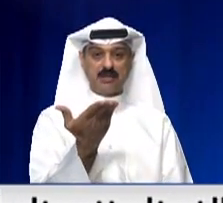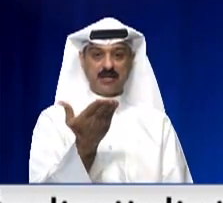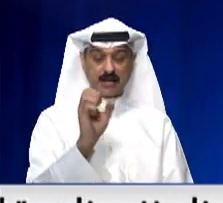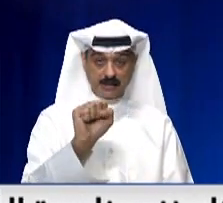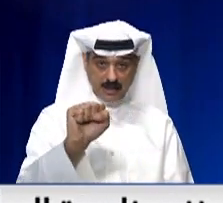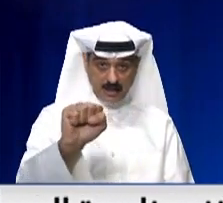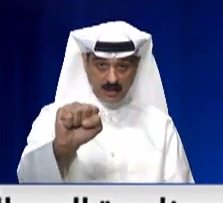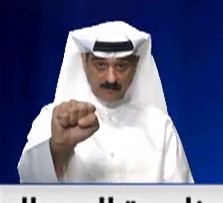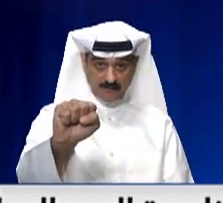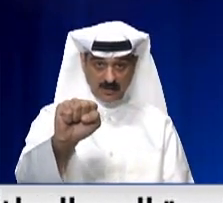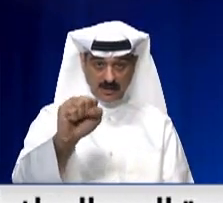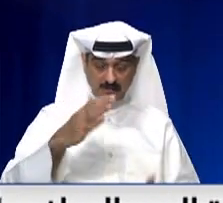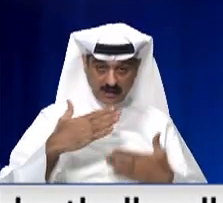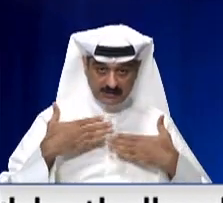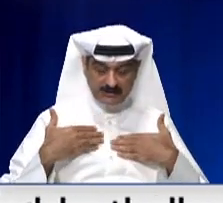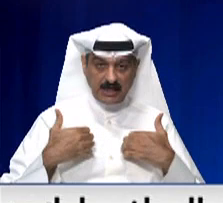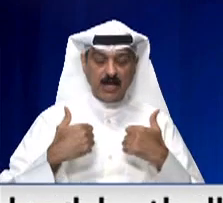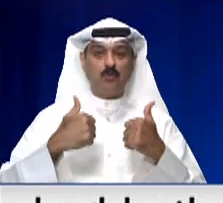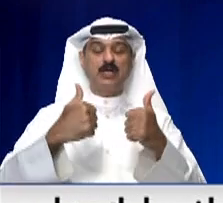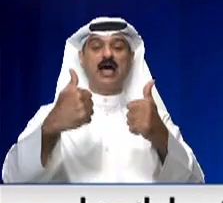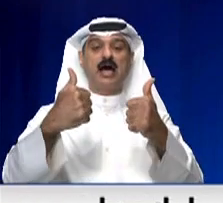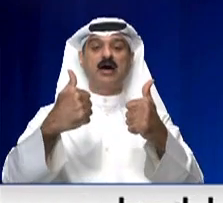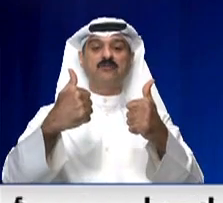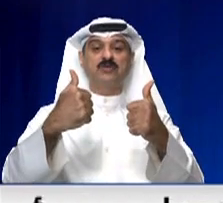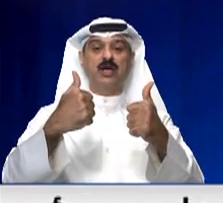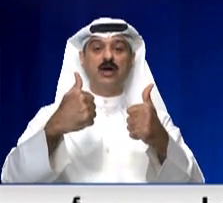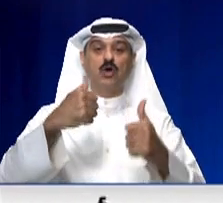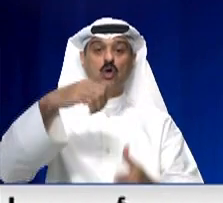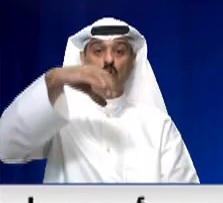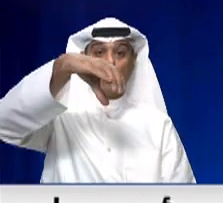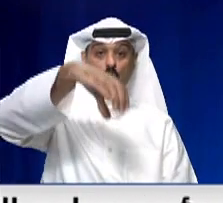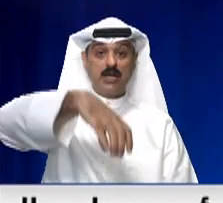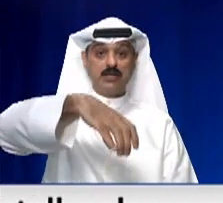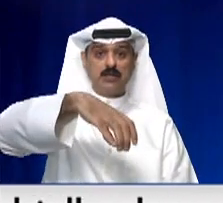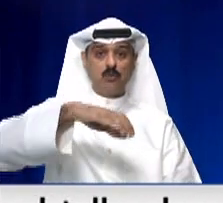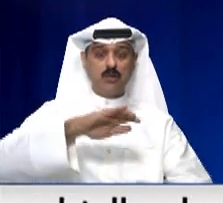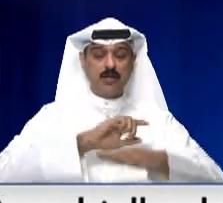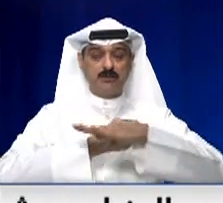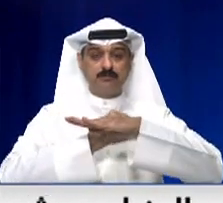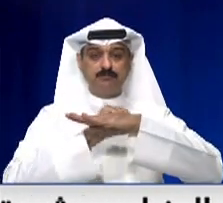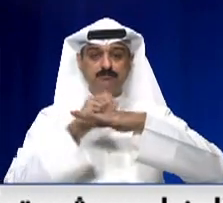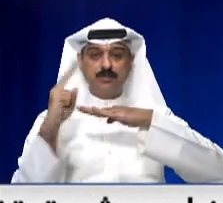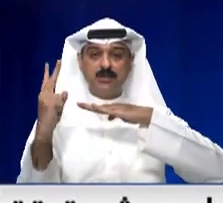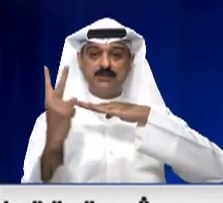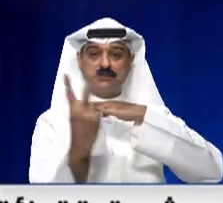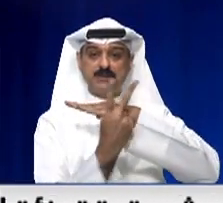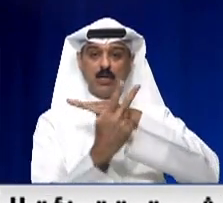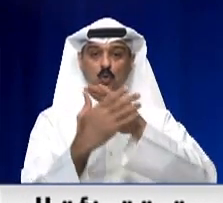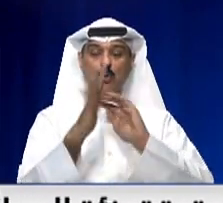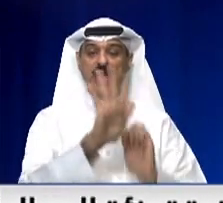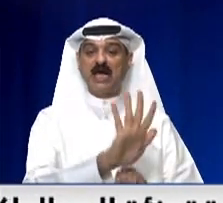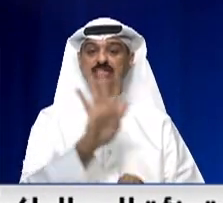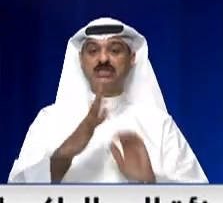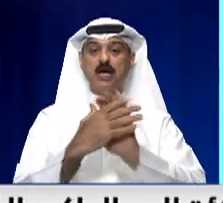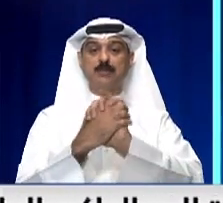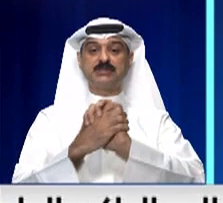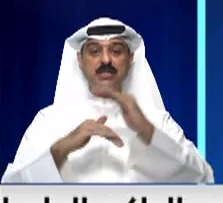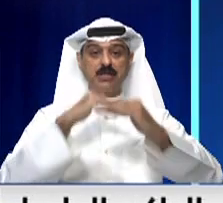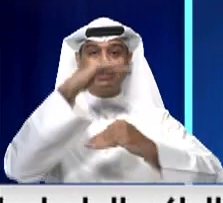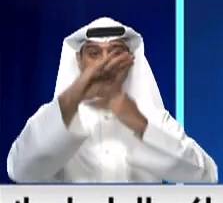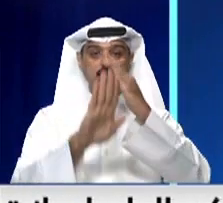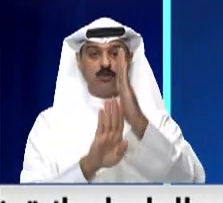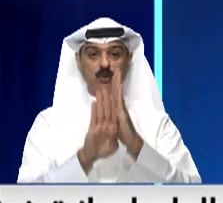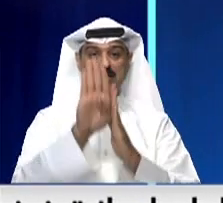الله لفخامتها موفور الصحة والعافية ولسان فينسنت والجريناديز وشعبها الصديق كل